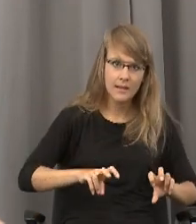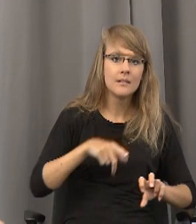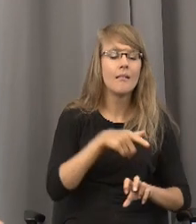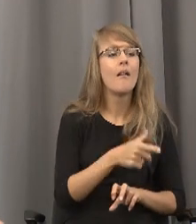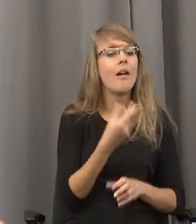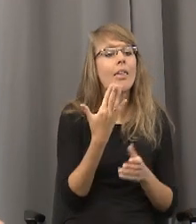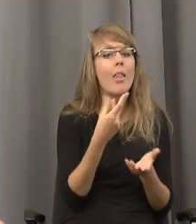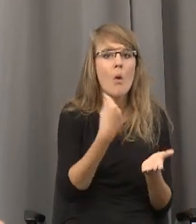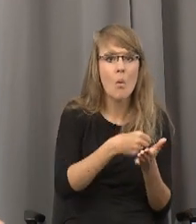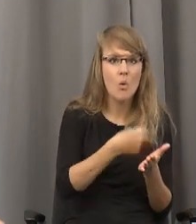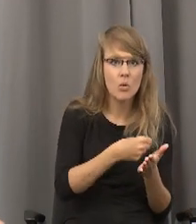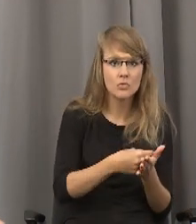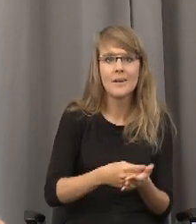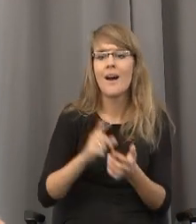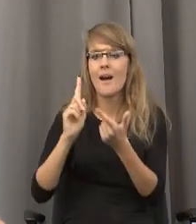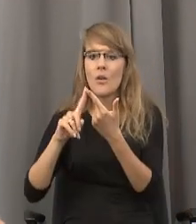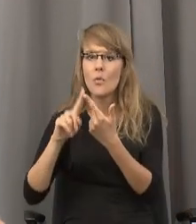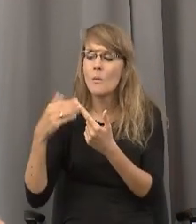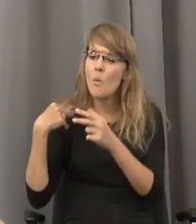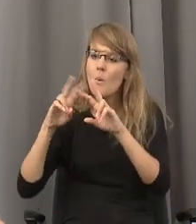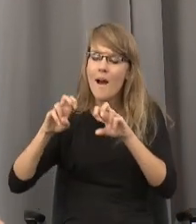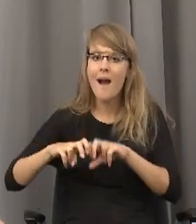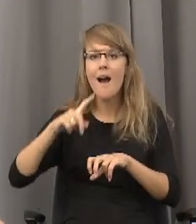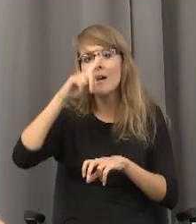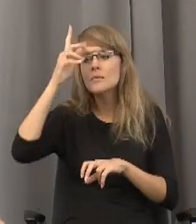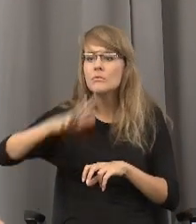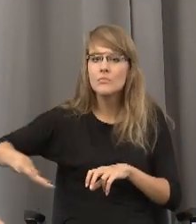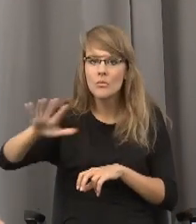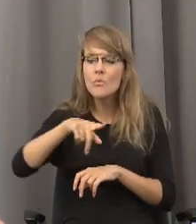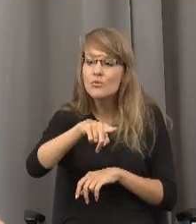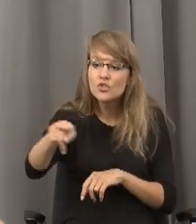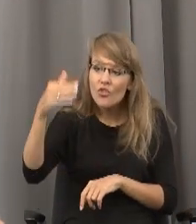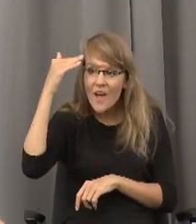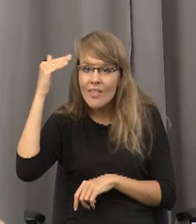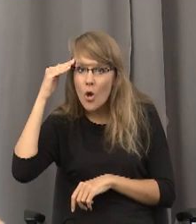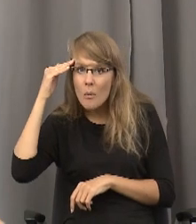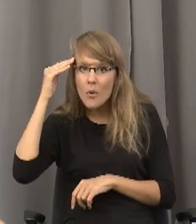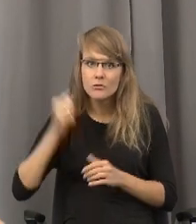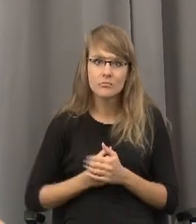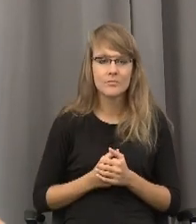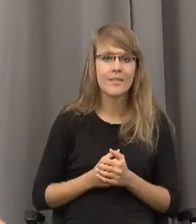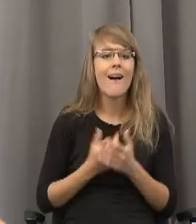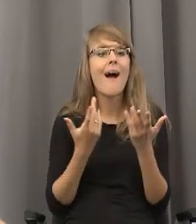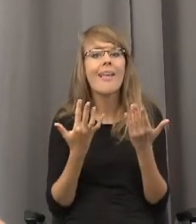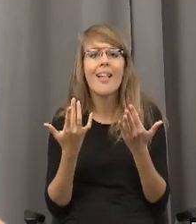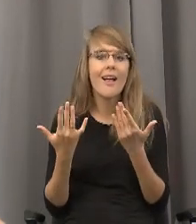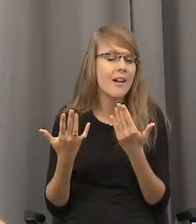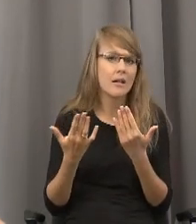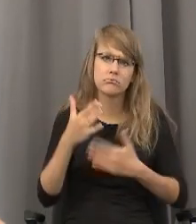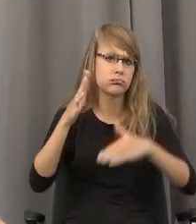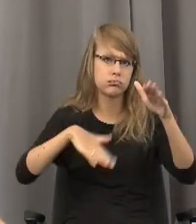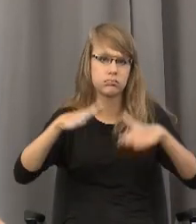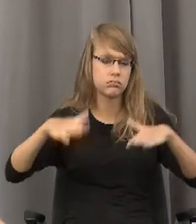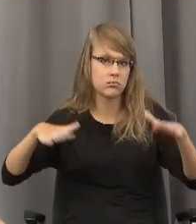kosztowe, a drugie badanie świadomości społecznej. Ilości są różne. Oczywiście dotarcie